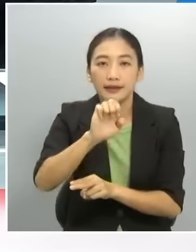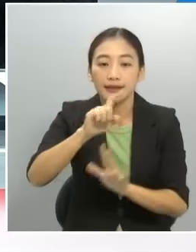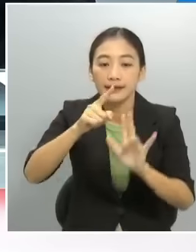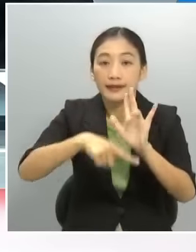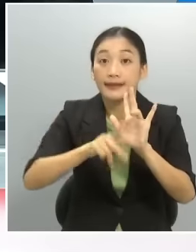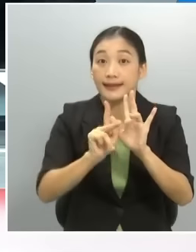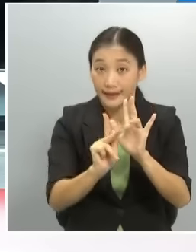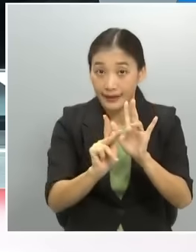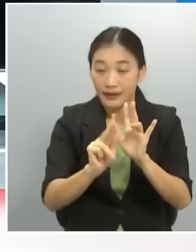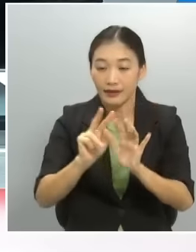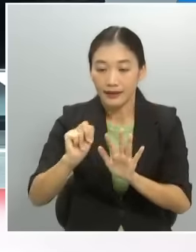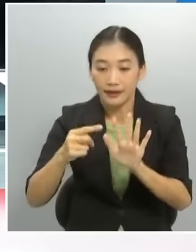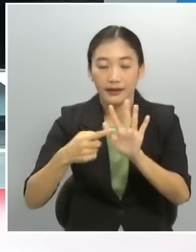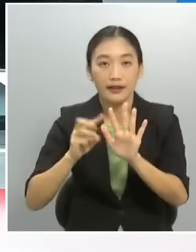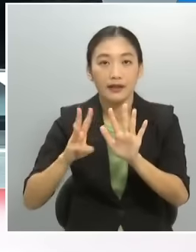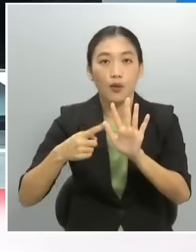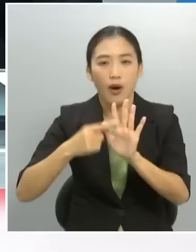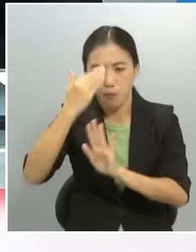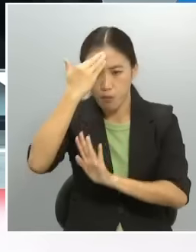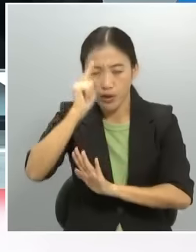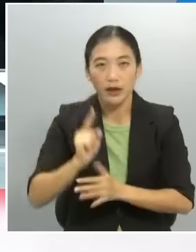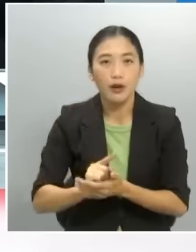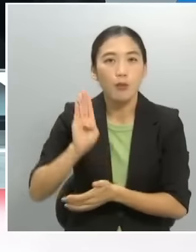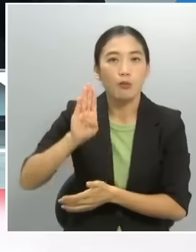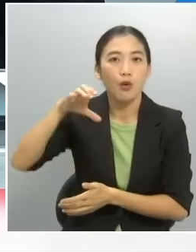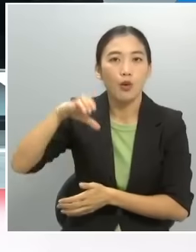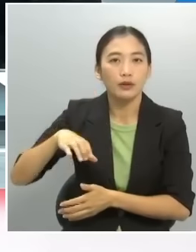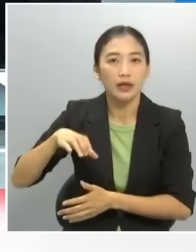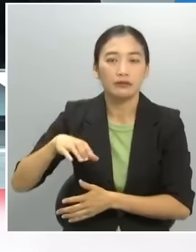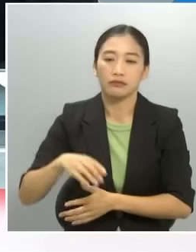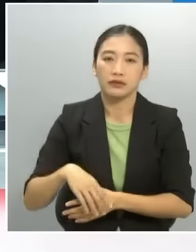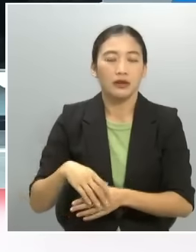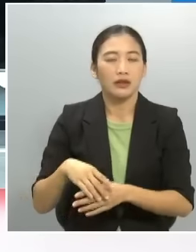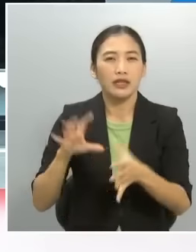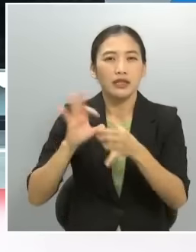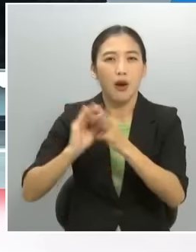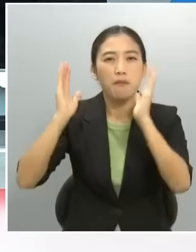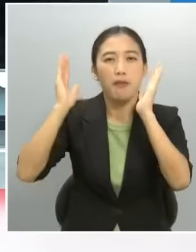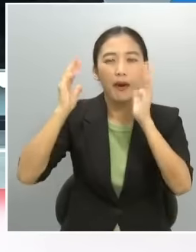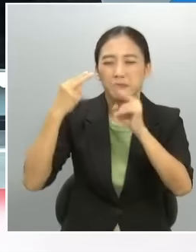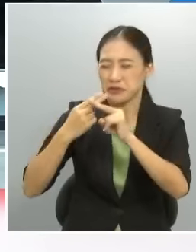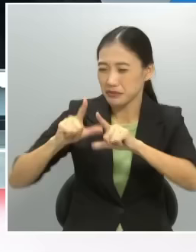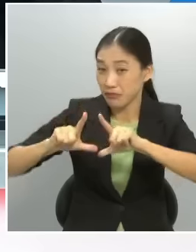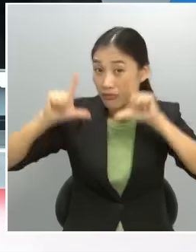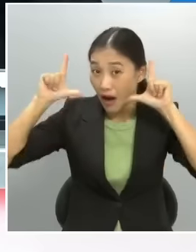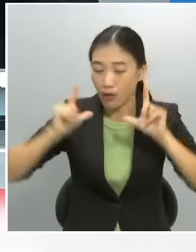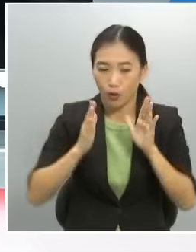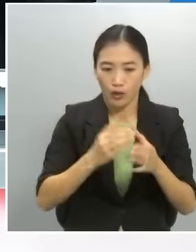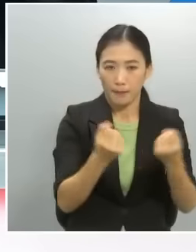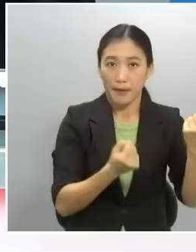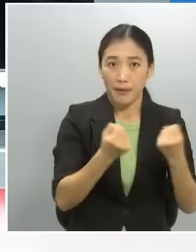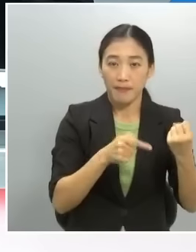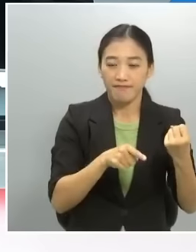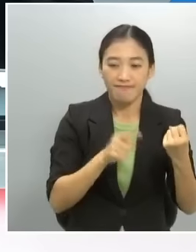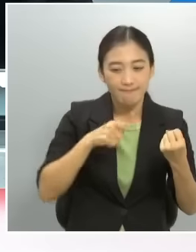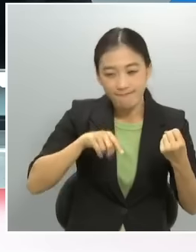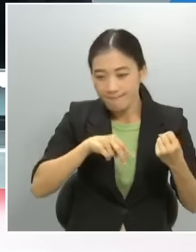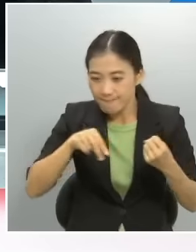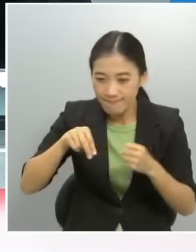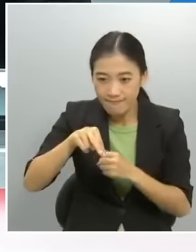ขับรถของ CEO บริษัทโฆษณาชื่อดังฮะแล้วแอบเข้าไปนะฮ ะ ไปขโมยภาพโบราณแล้วเอาไปขายทำเป็นตีมึน